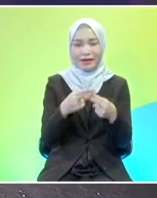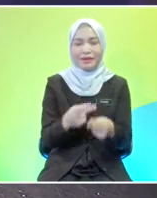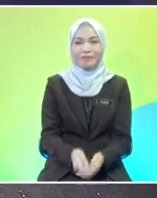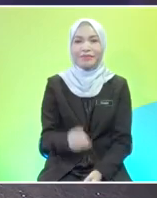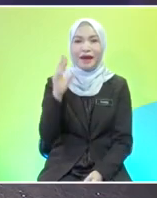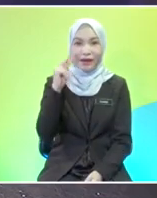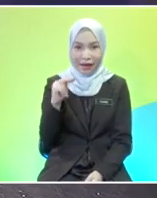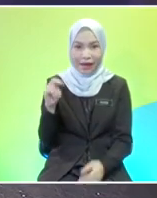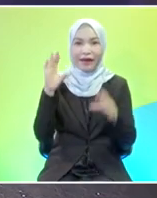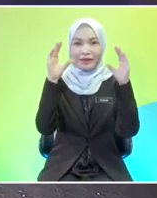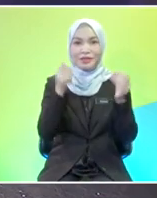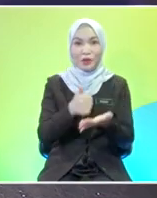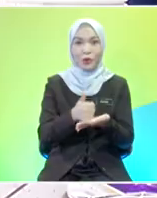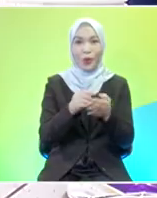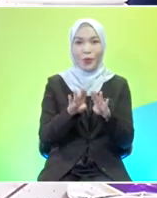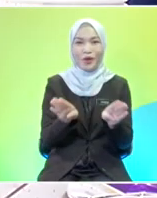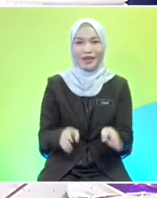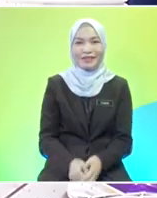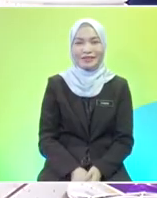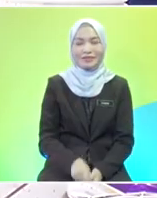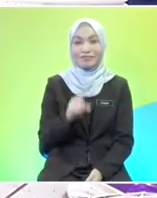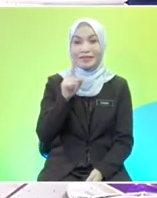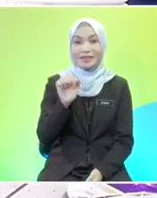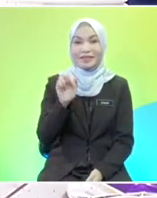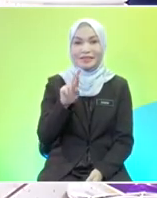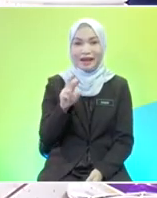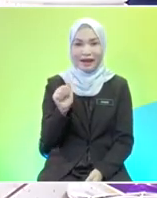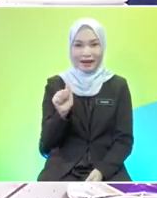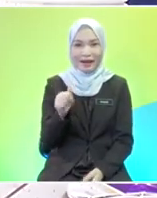Zara nampak sangat gembira dan nampak sangat teruji